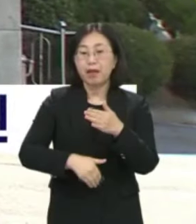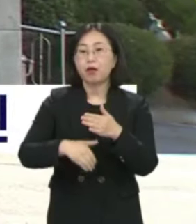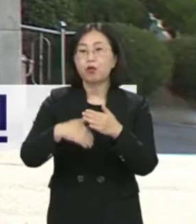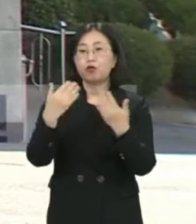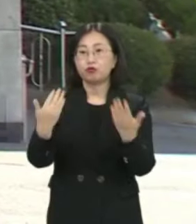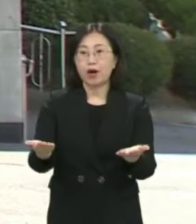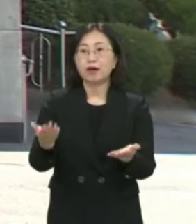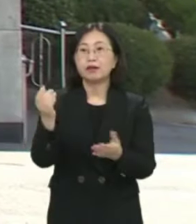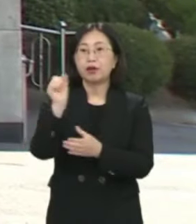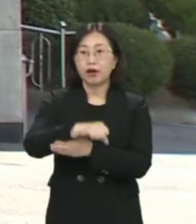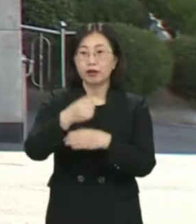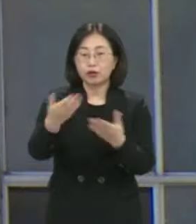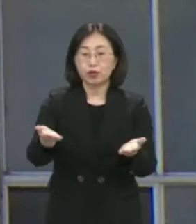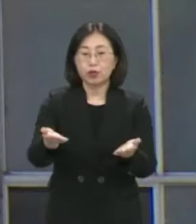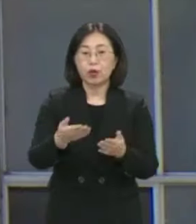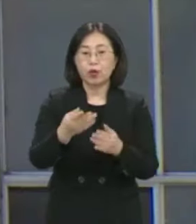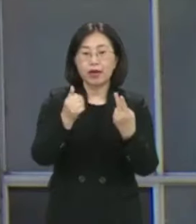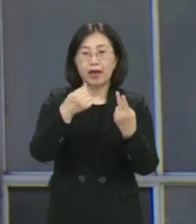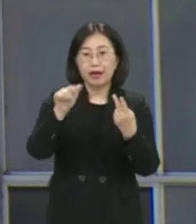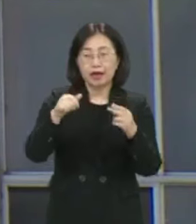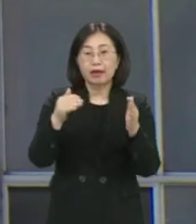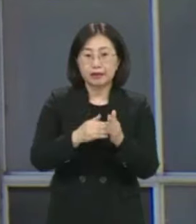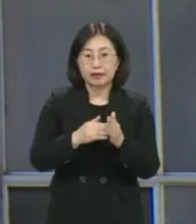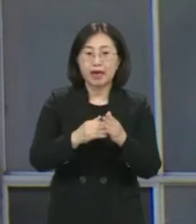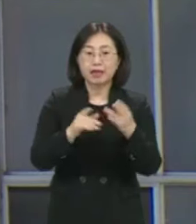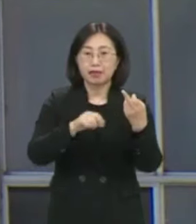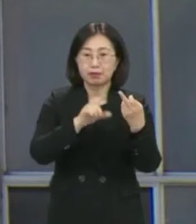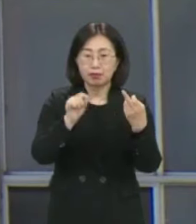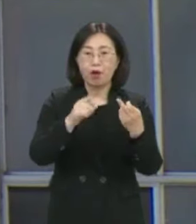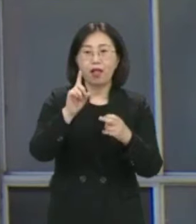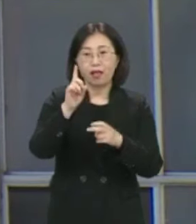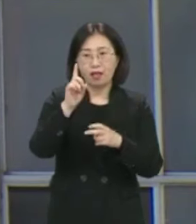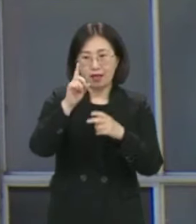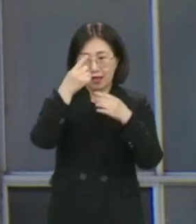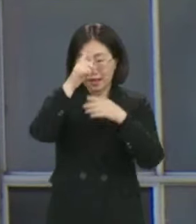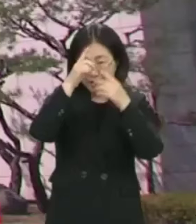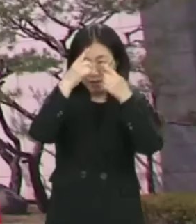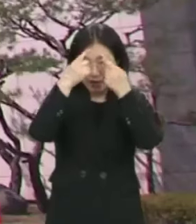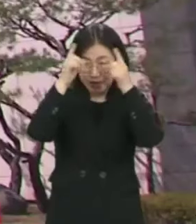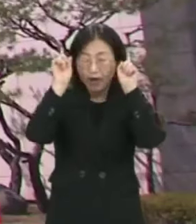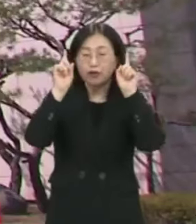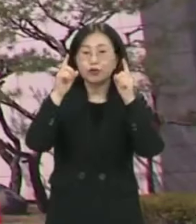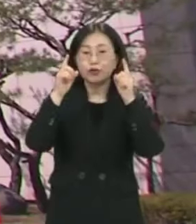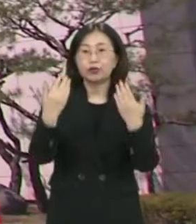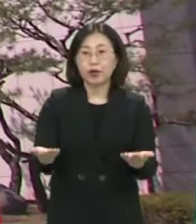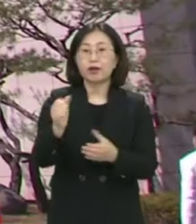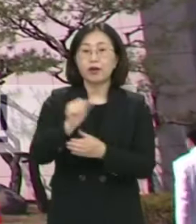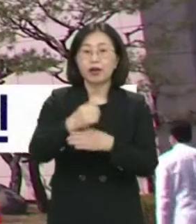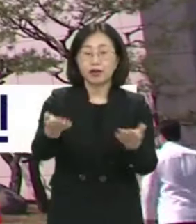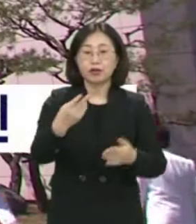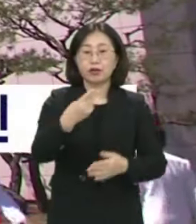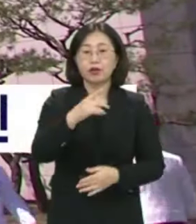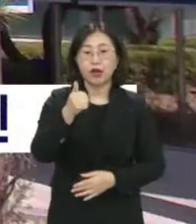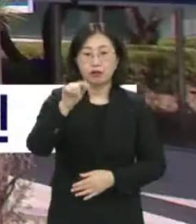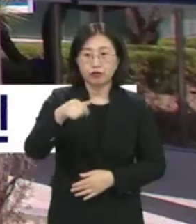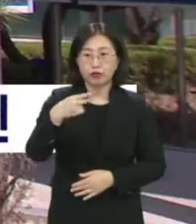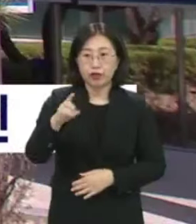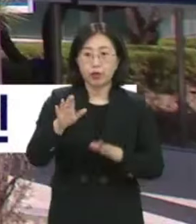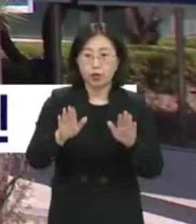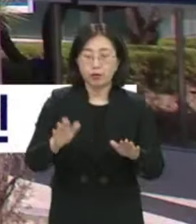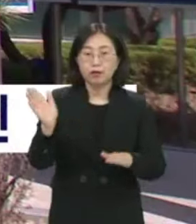처리했고 2학기가 끝나는 다음달 1학년 휴학도 마저 처리 계획입니다 단국대는 오늘부터 순차적으로